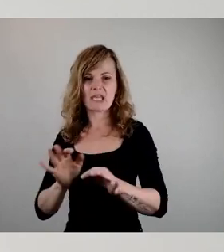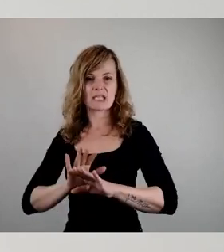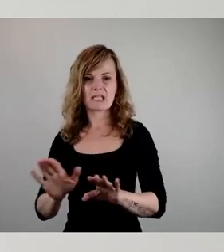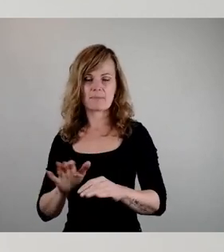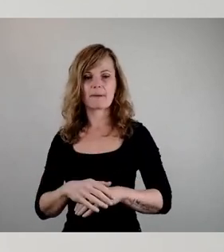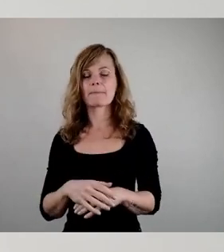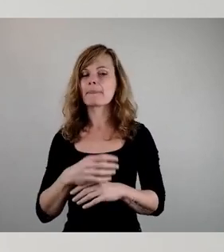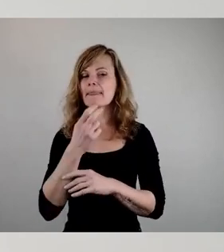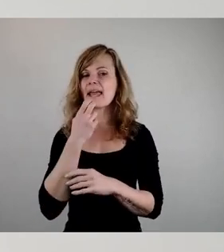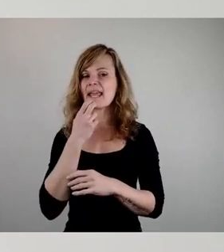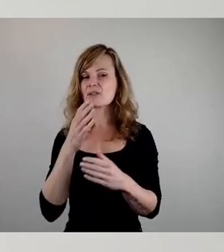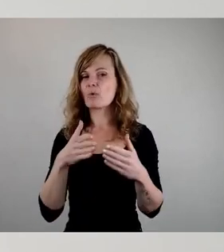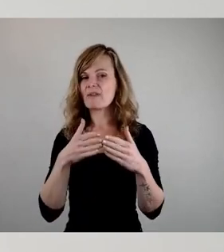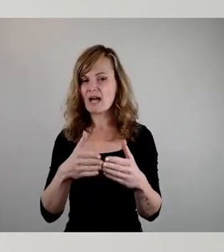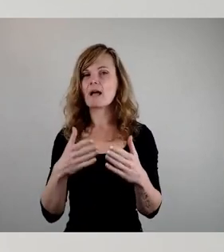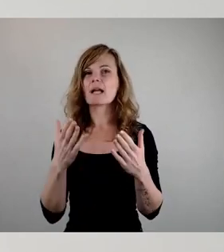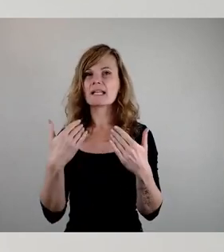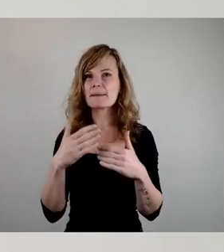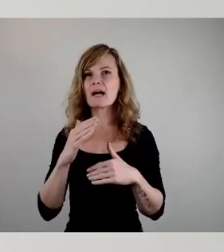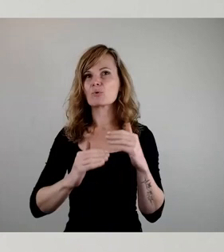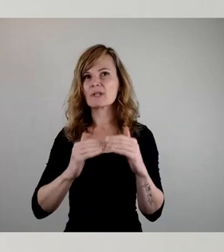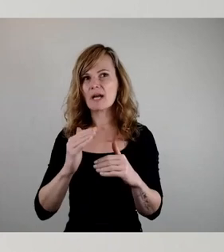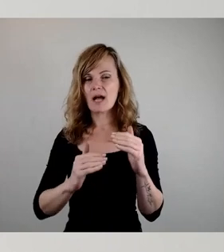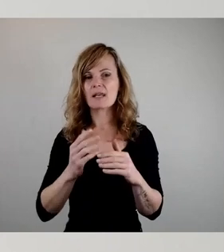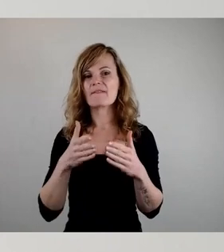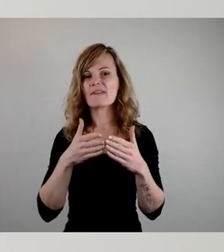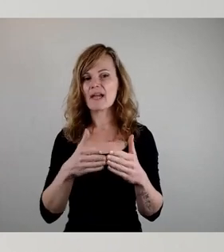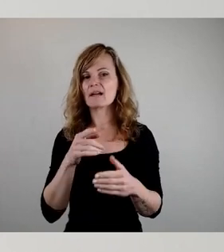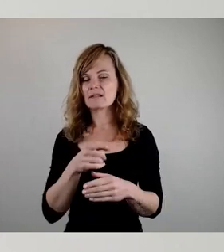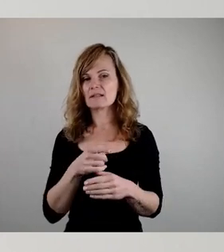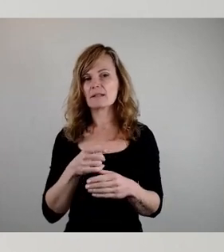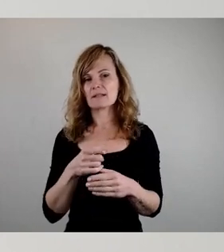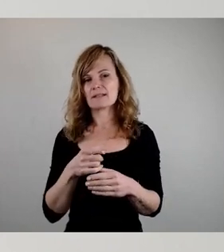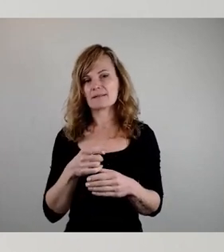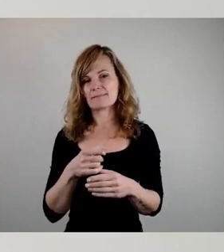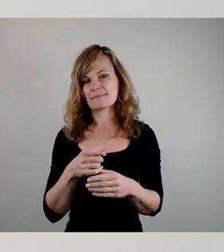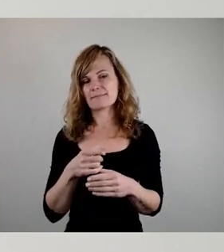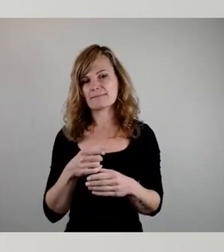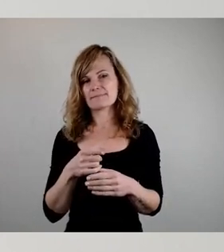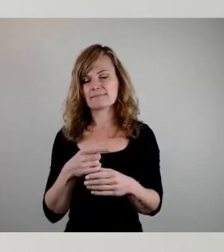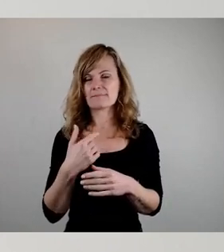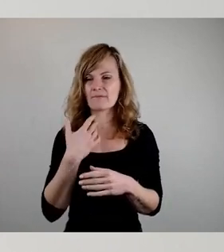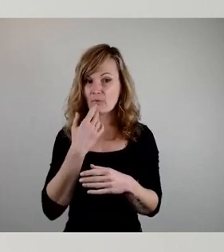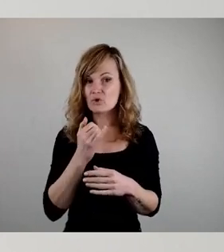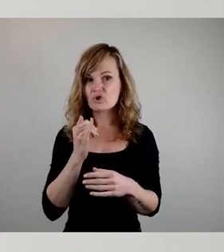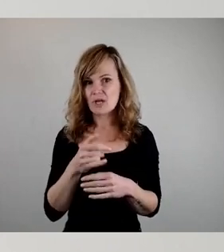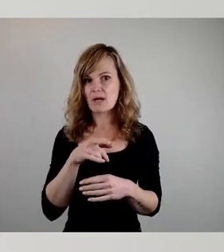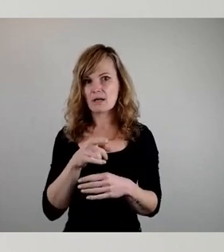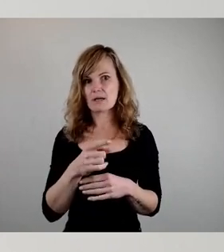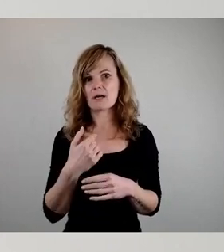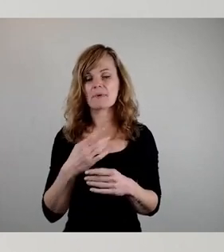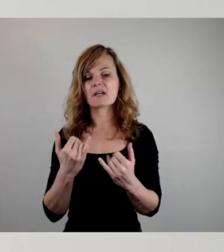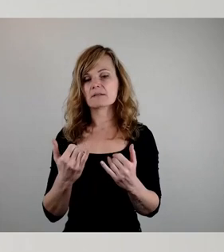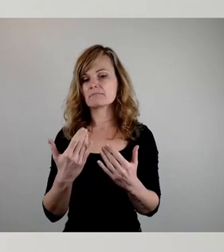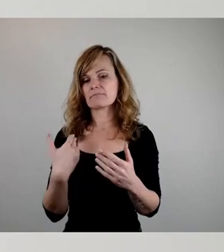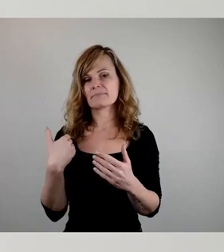Elektrofähren, also sozusagen klimaneutrale Fähren, sind wünschenswert, aber es gibt bisher